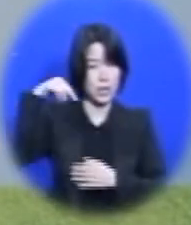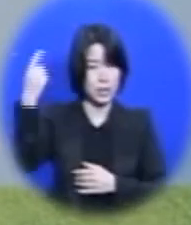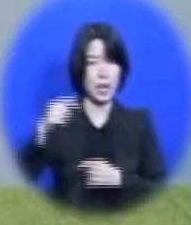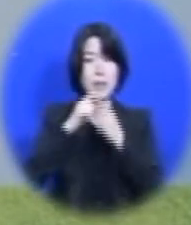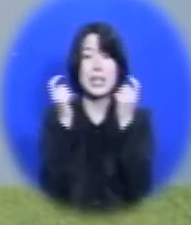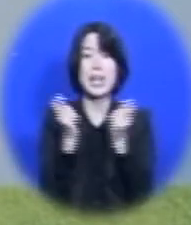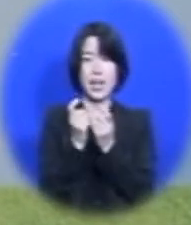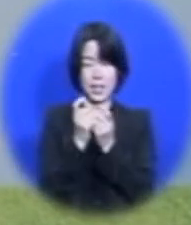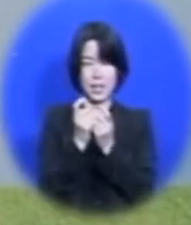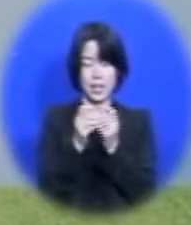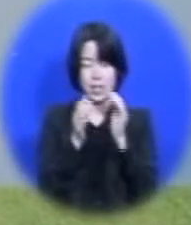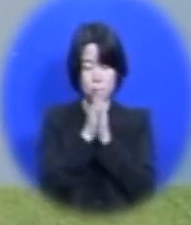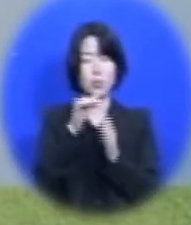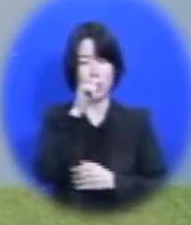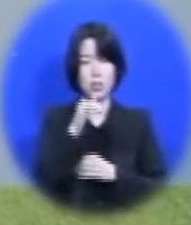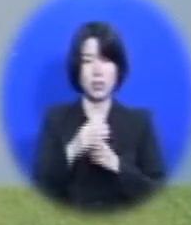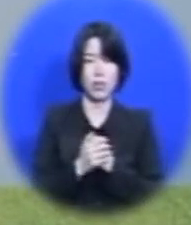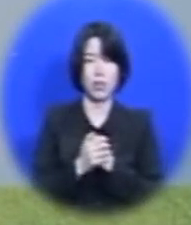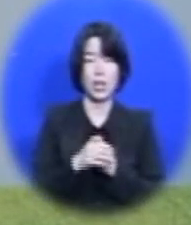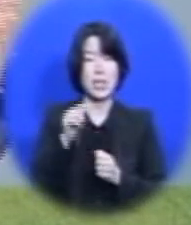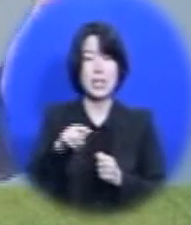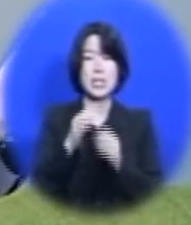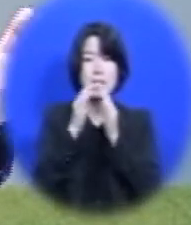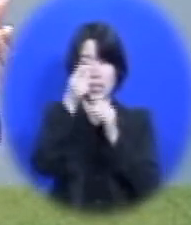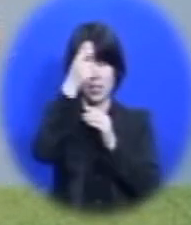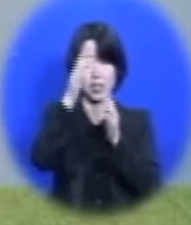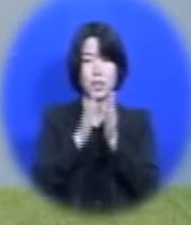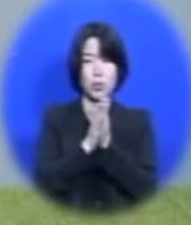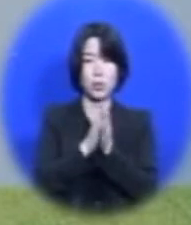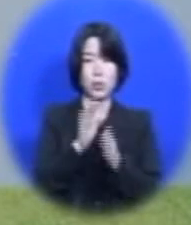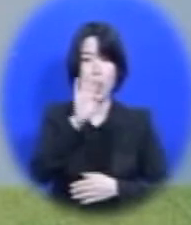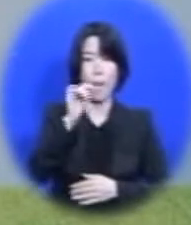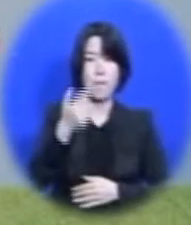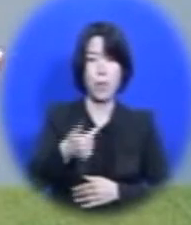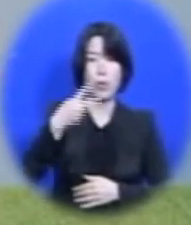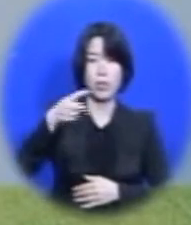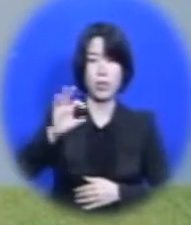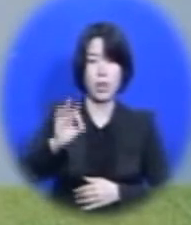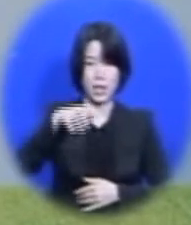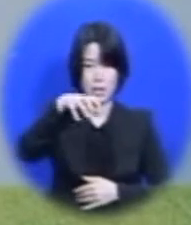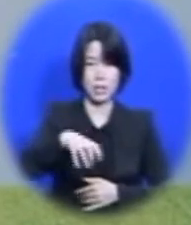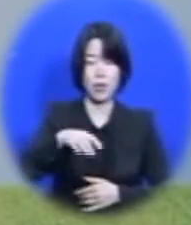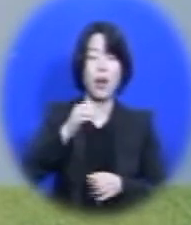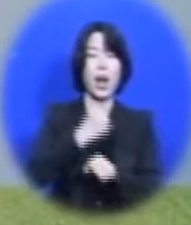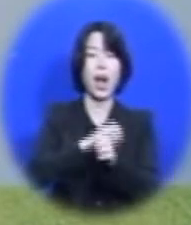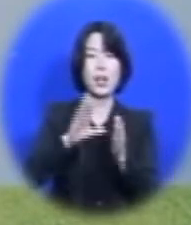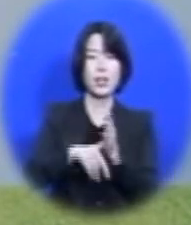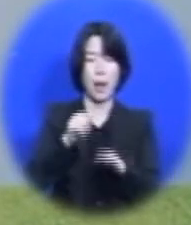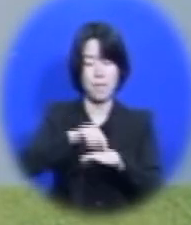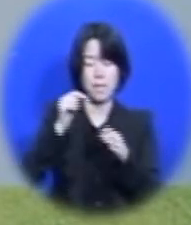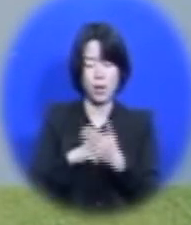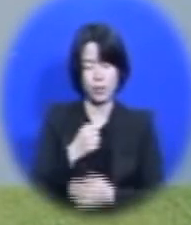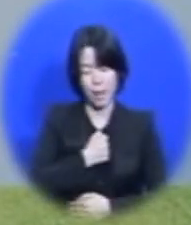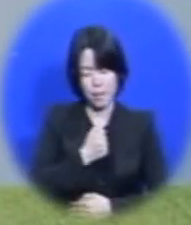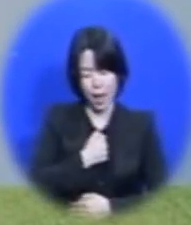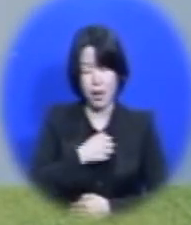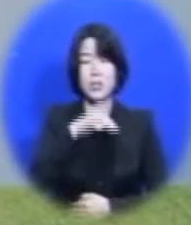기도를 합니다. 이 기도를 본당에서 할 때 마음에 답답함이